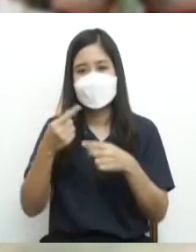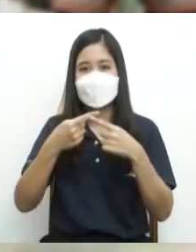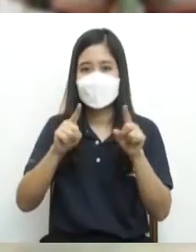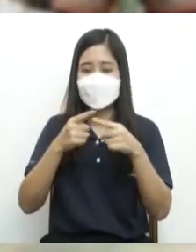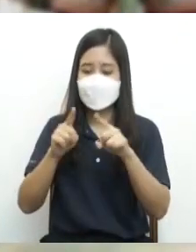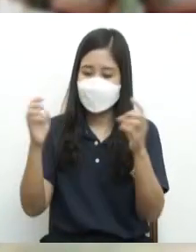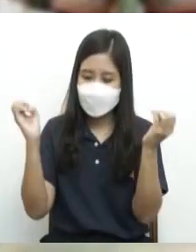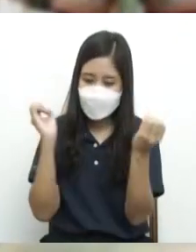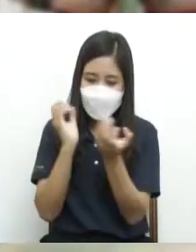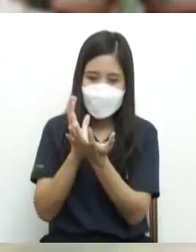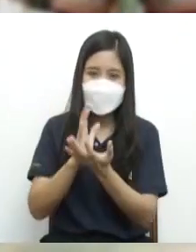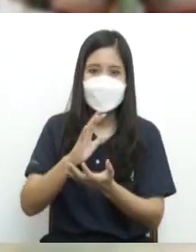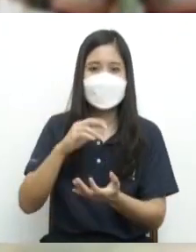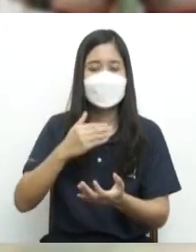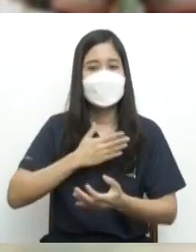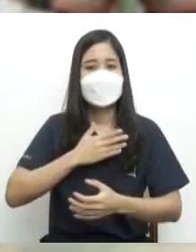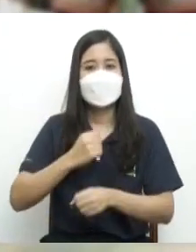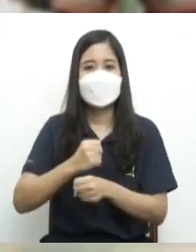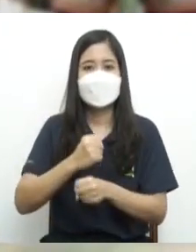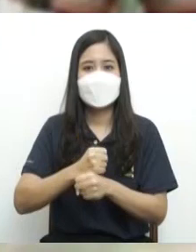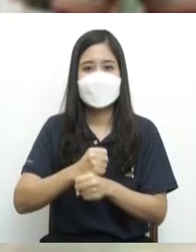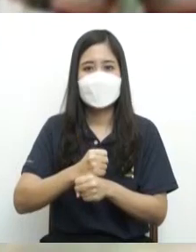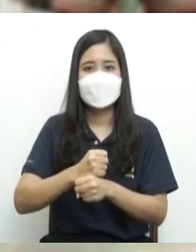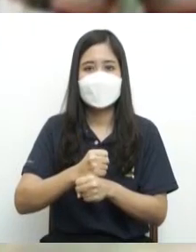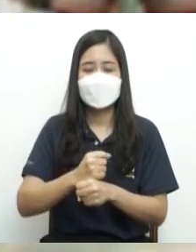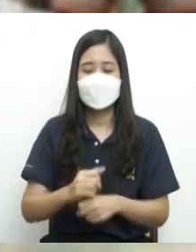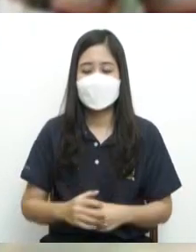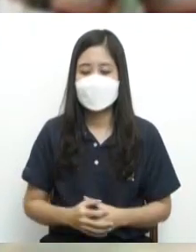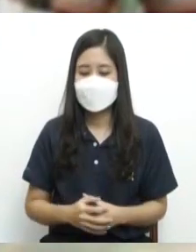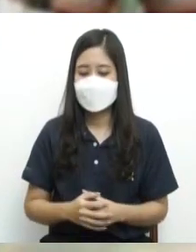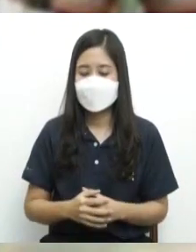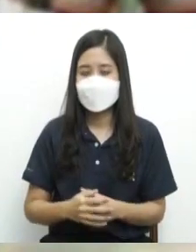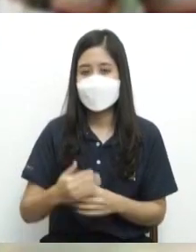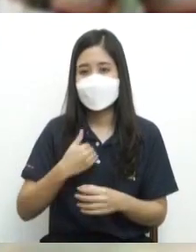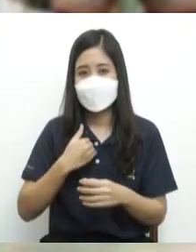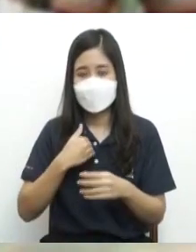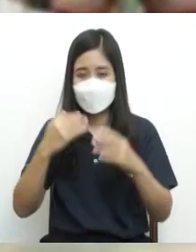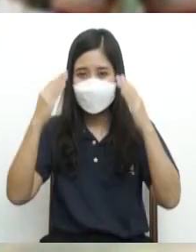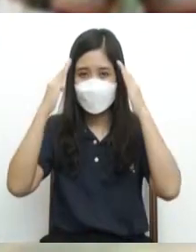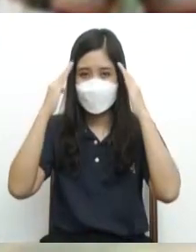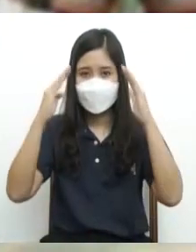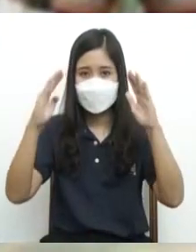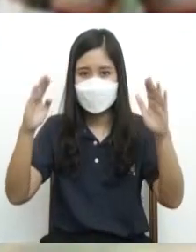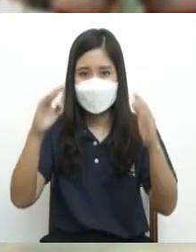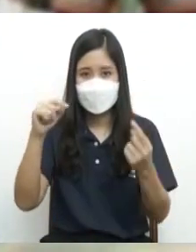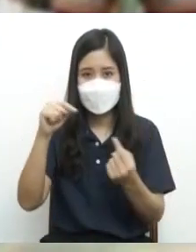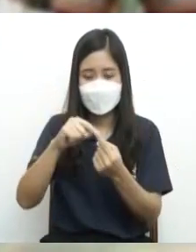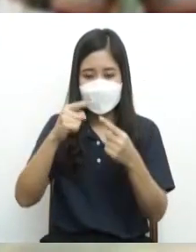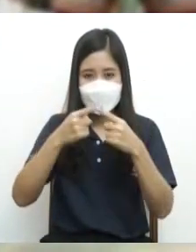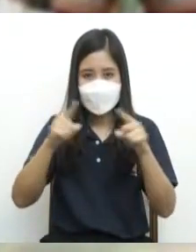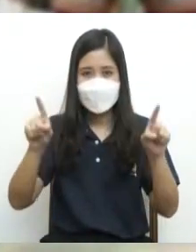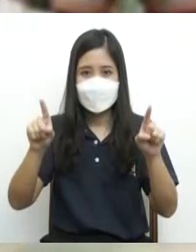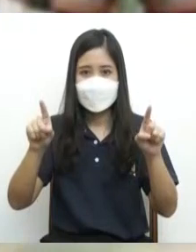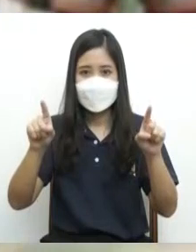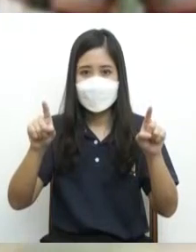ที่มันเกิดขึ้นกับสิ่งที่เราทำเนาะบังเอิญผมกับท่านสนิทเนี่ยมีประสบการณ์ในช่วงยาวแตกต่างกันผมอยู่ภูธรท่